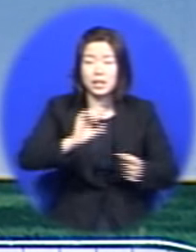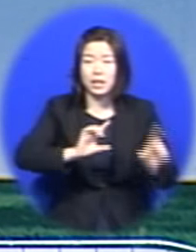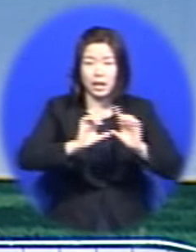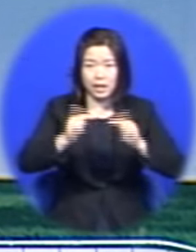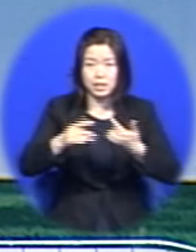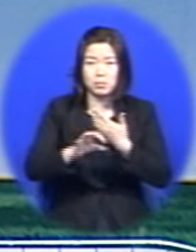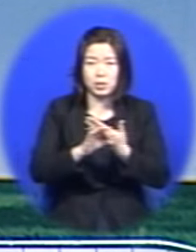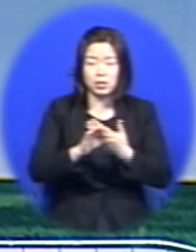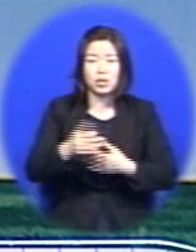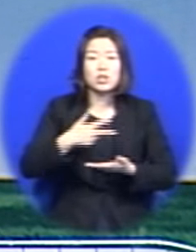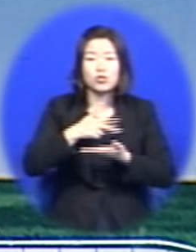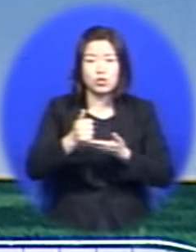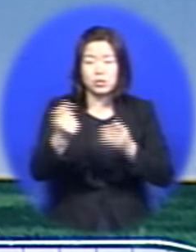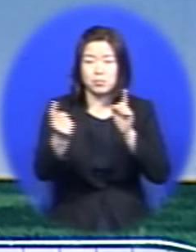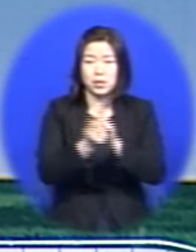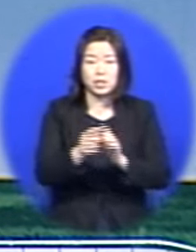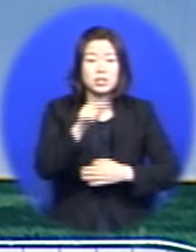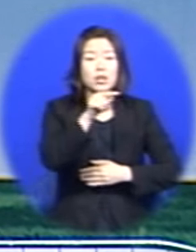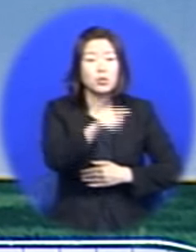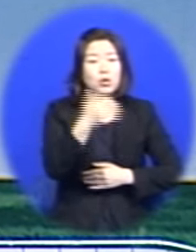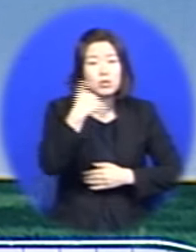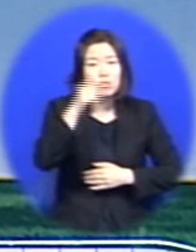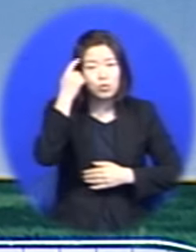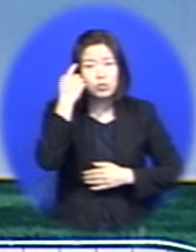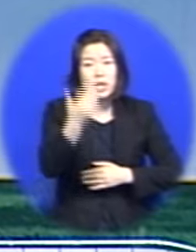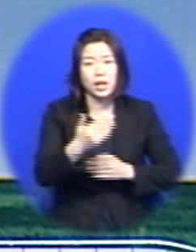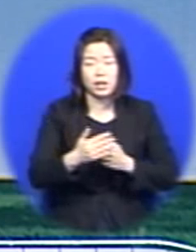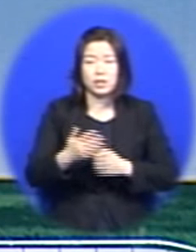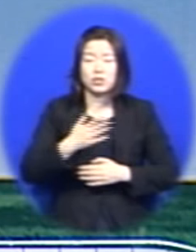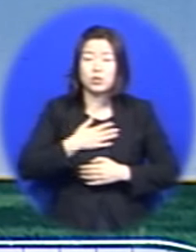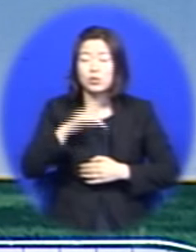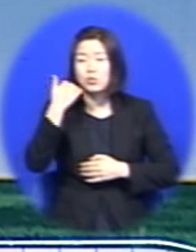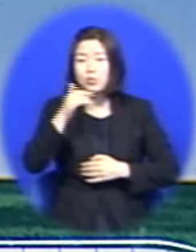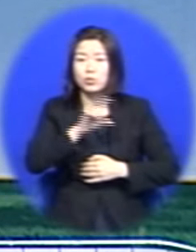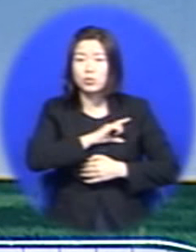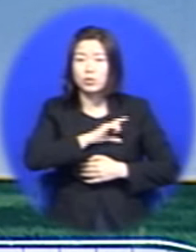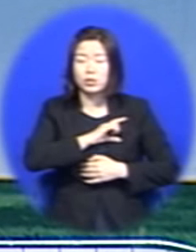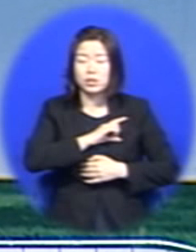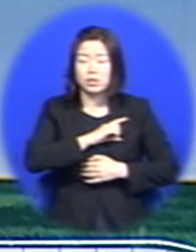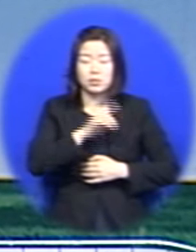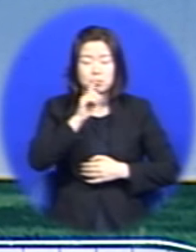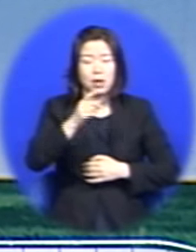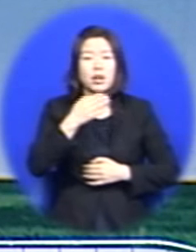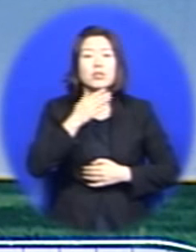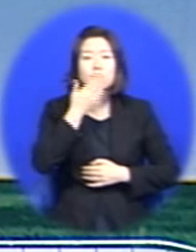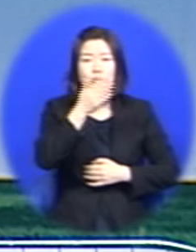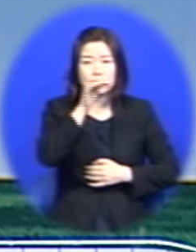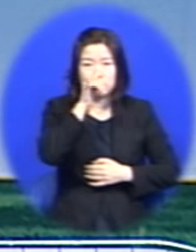때 당신이 누구냐? 너 누구냐? 저 아무개입니다. 이렇게 대답을 할 수밖에 없어요.